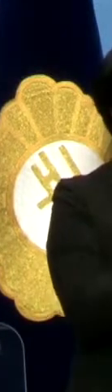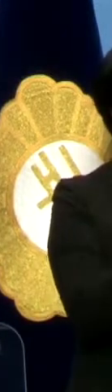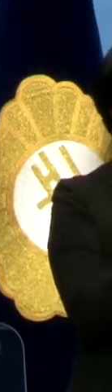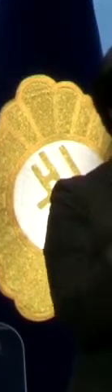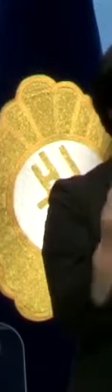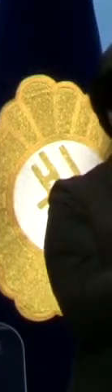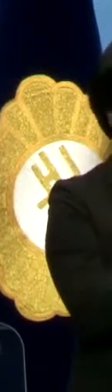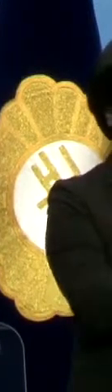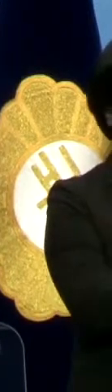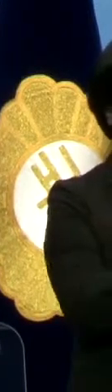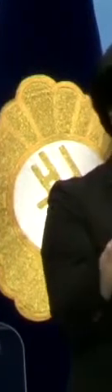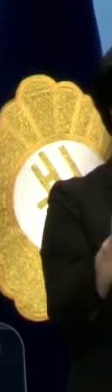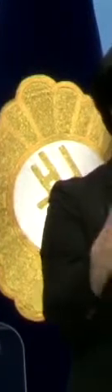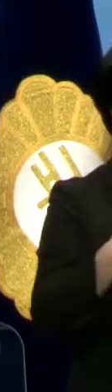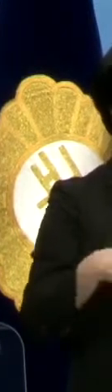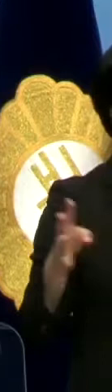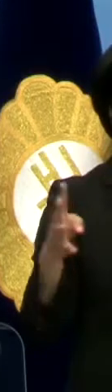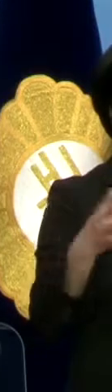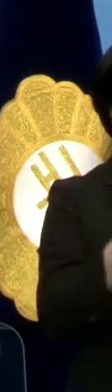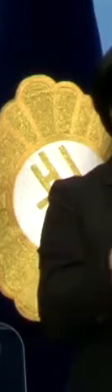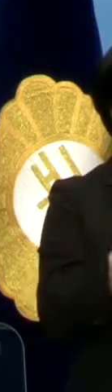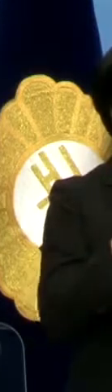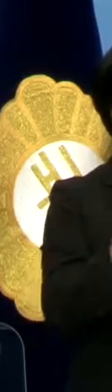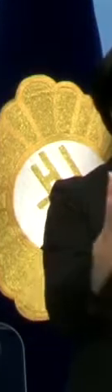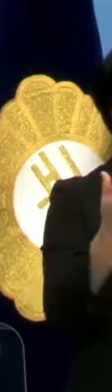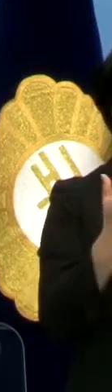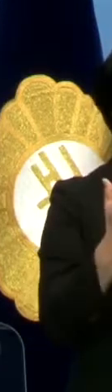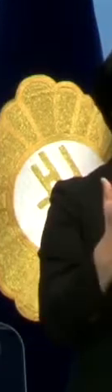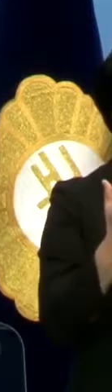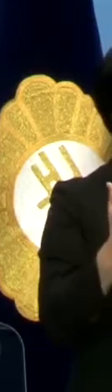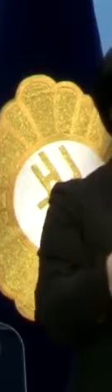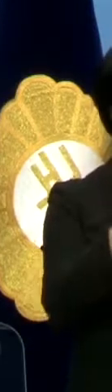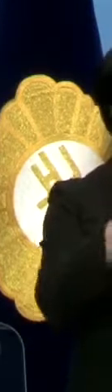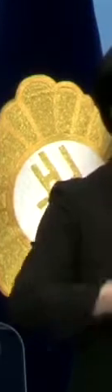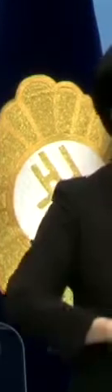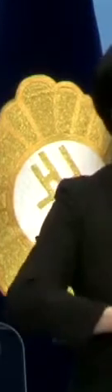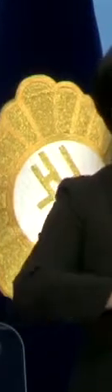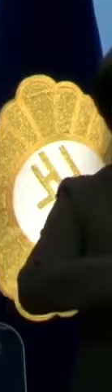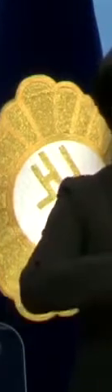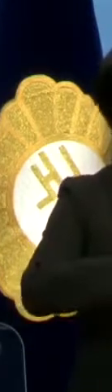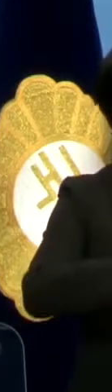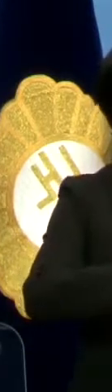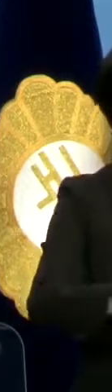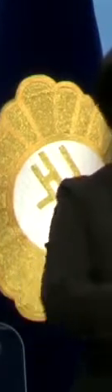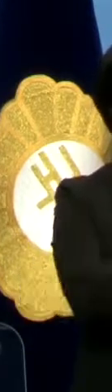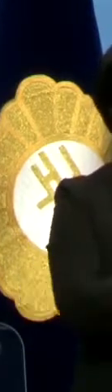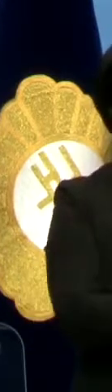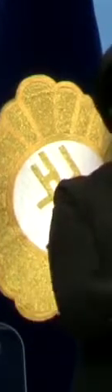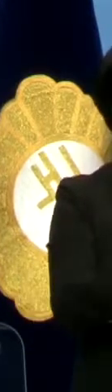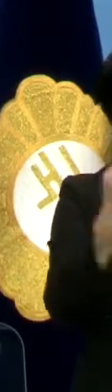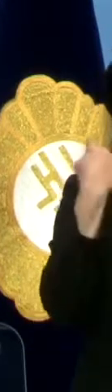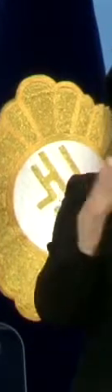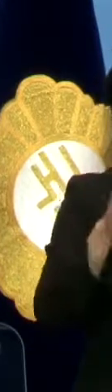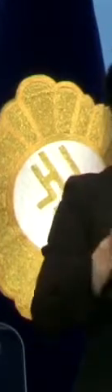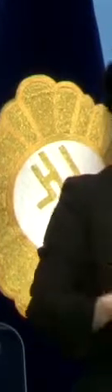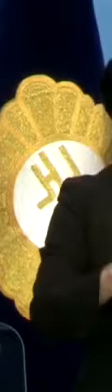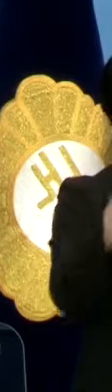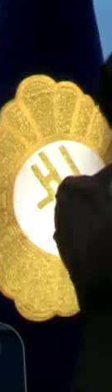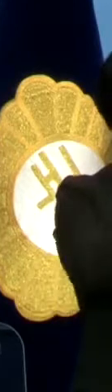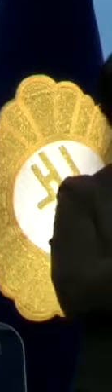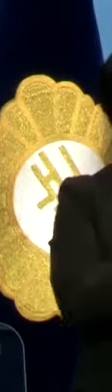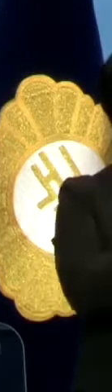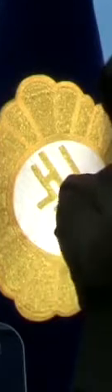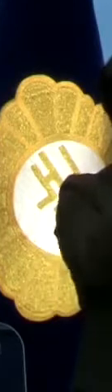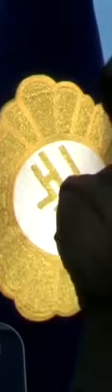여야 합의로 의결됐다는 기자회견은 사실과 다릅니다. 12월 1일 어제와 오늘 오전